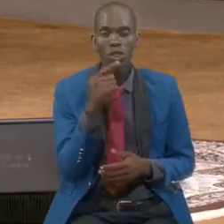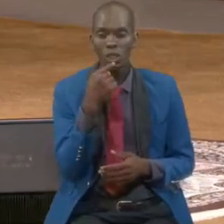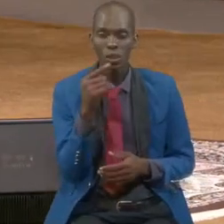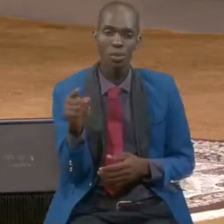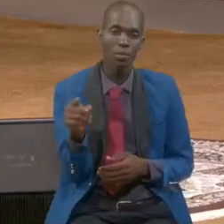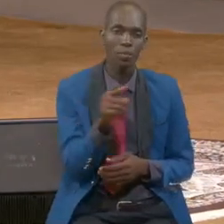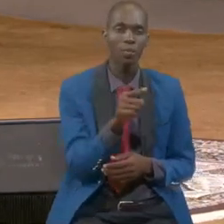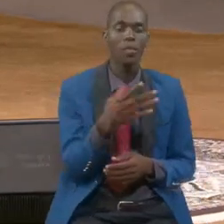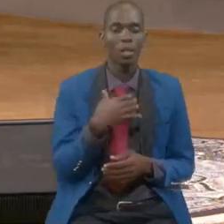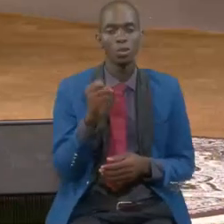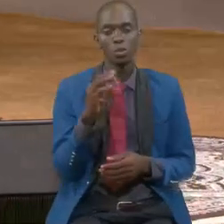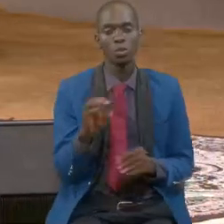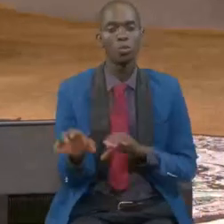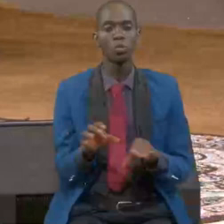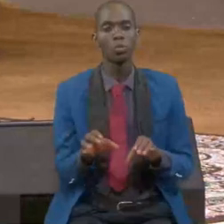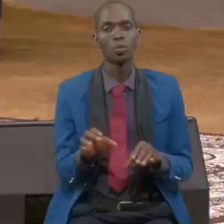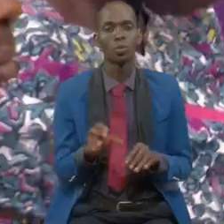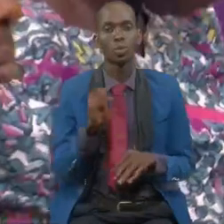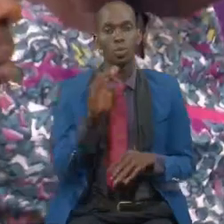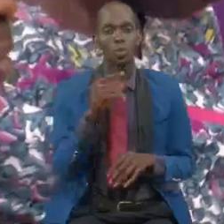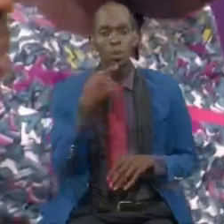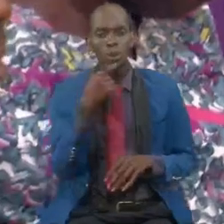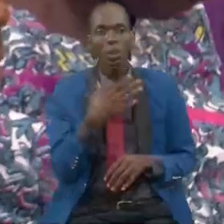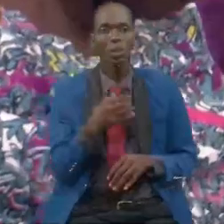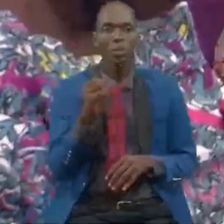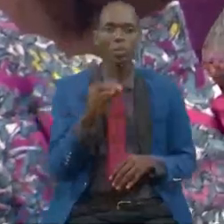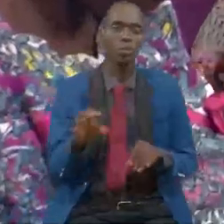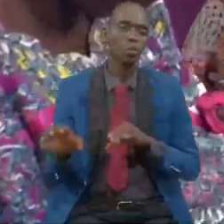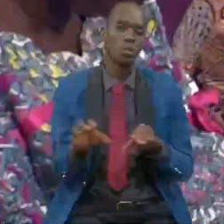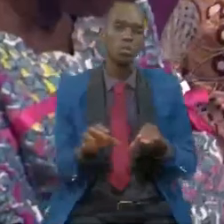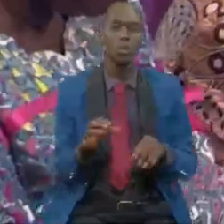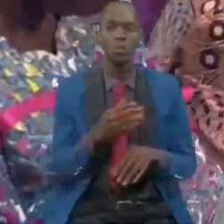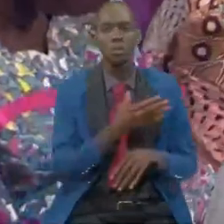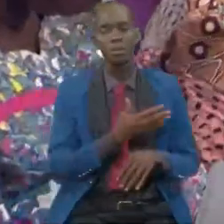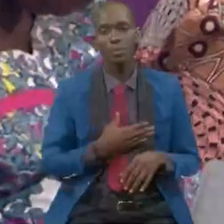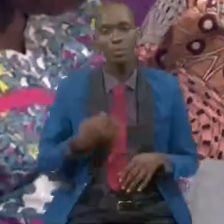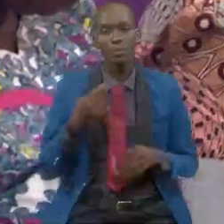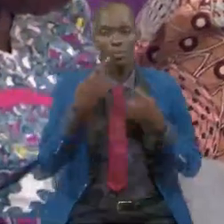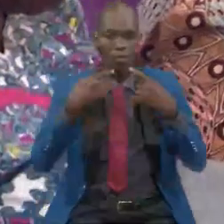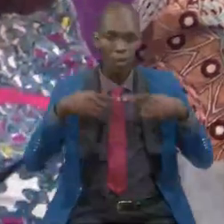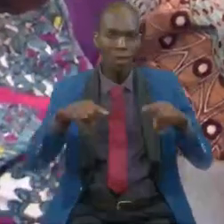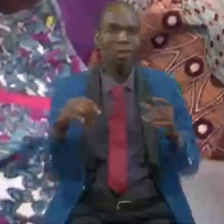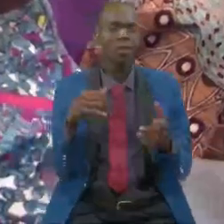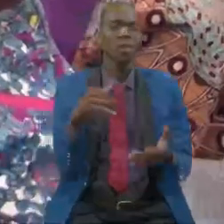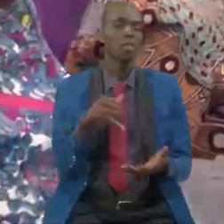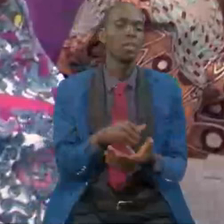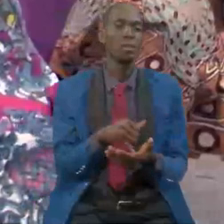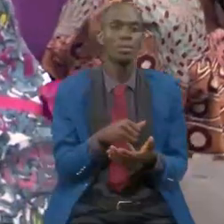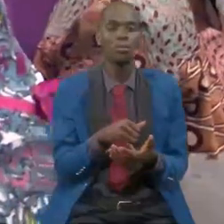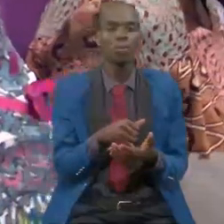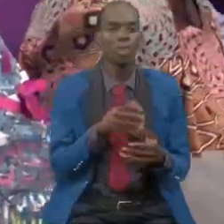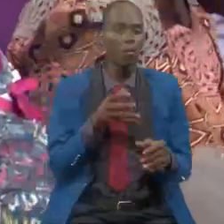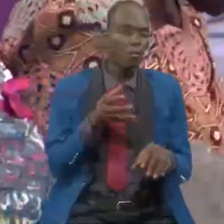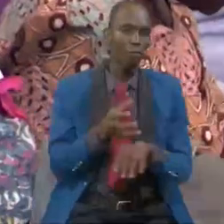nous ferons bien. Alors, vous parlez, proclamez cela. Et proclamez